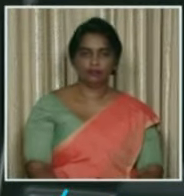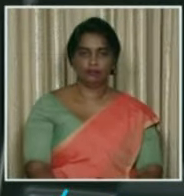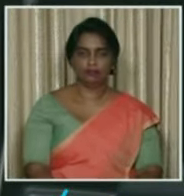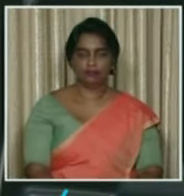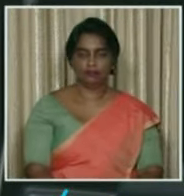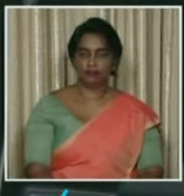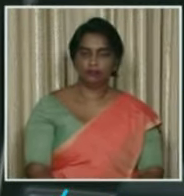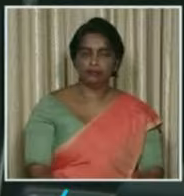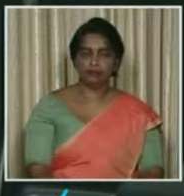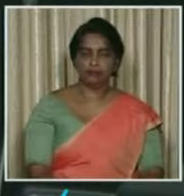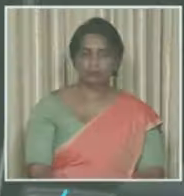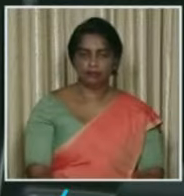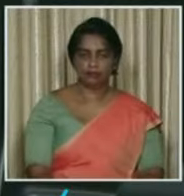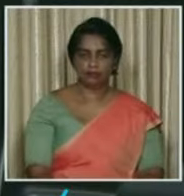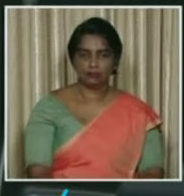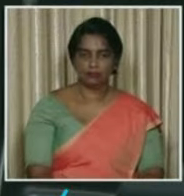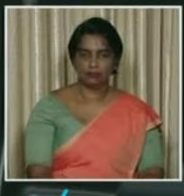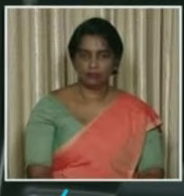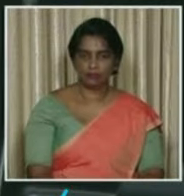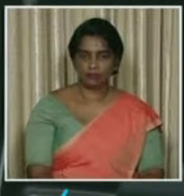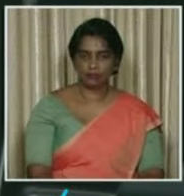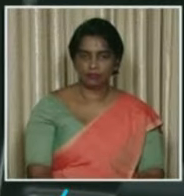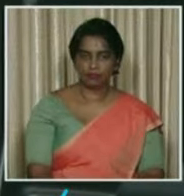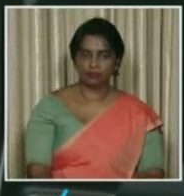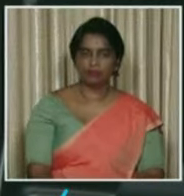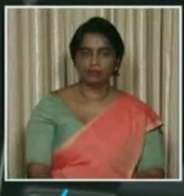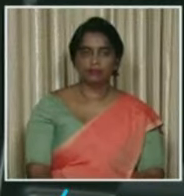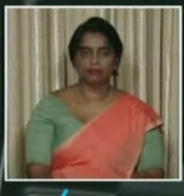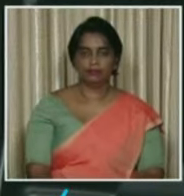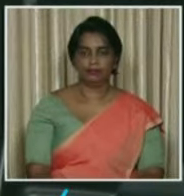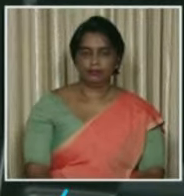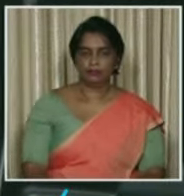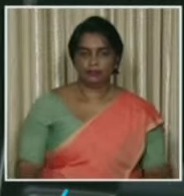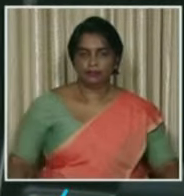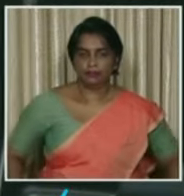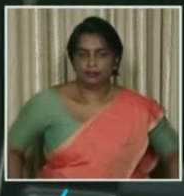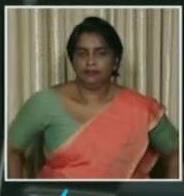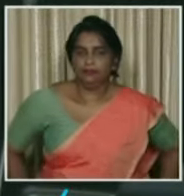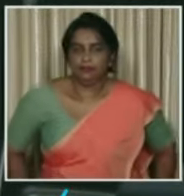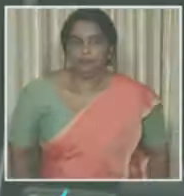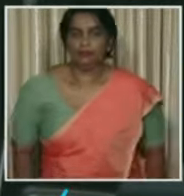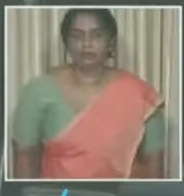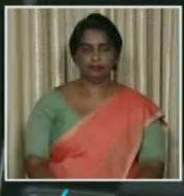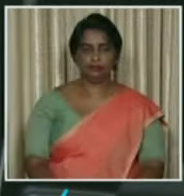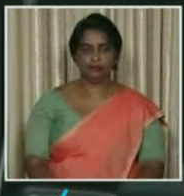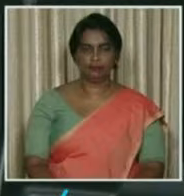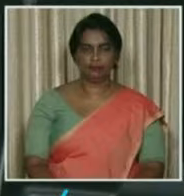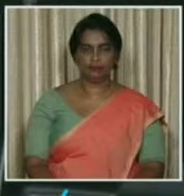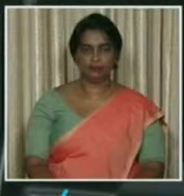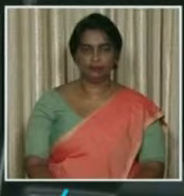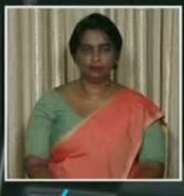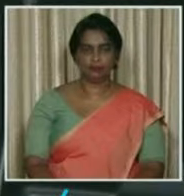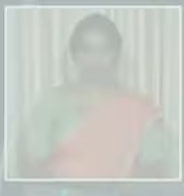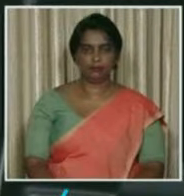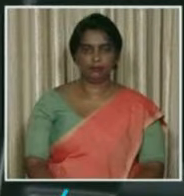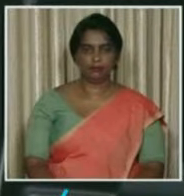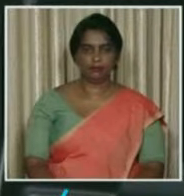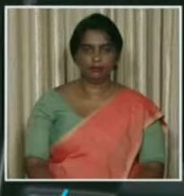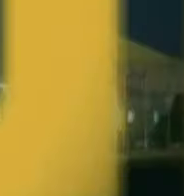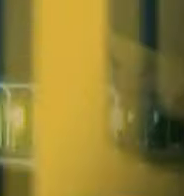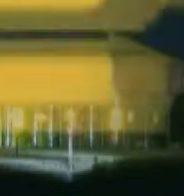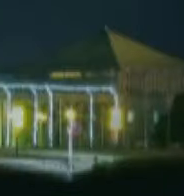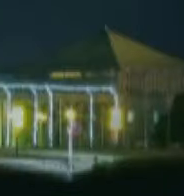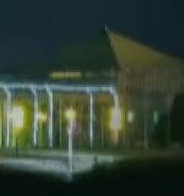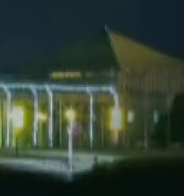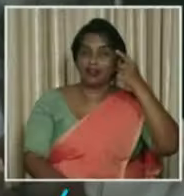30000කුත් විදියට තමයි මේ මුදල් ලබා දෙන්නේ ඒක අපි ආරම්භ කරන අවස්ථාවෙම දෙන්නේ නැහැ ඒක අවශ්‍ය වෙන්නේ මැද කාලෙදි විතර බණ්ඩිපෝර ගහන්නට මෙහා අපි ඒක